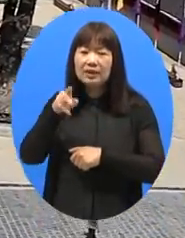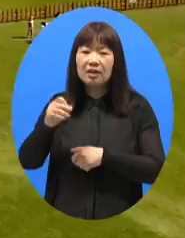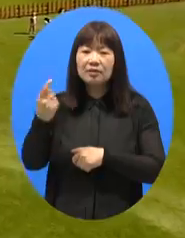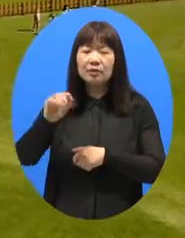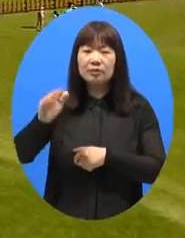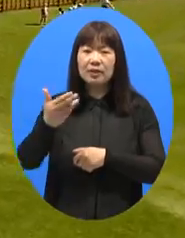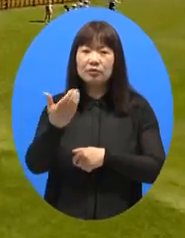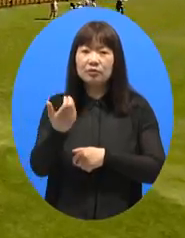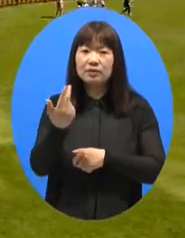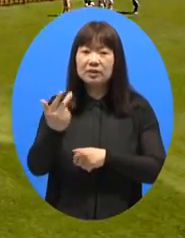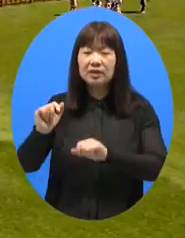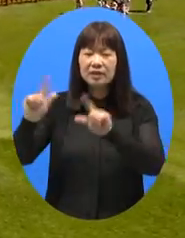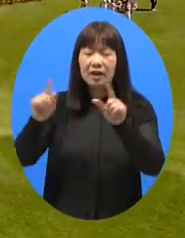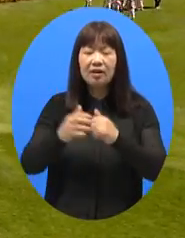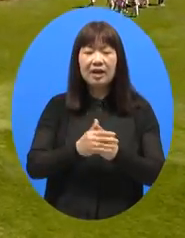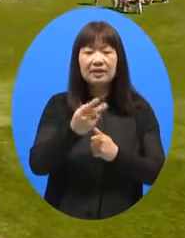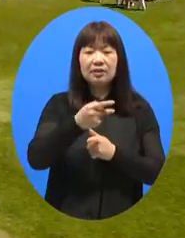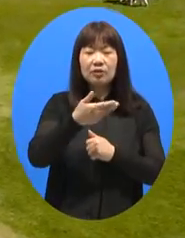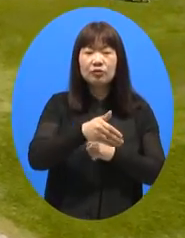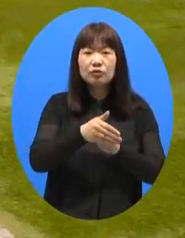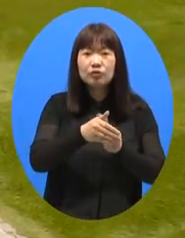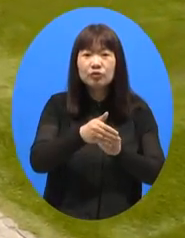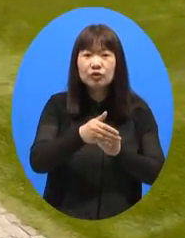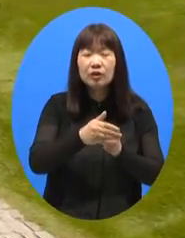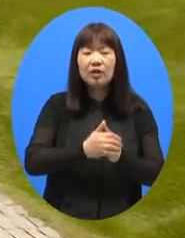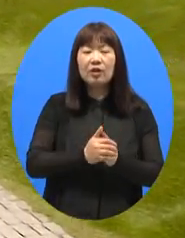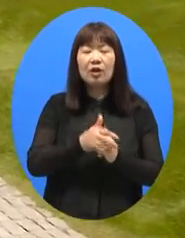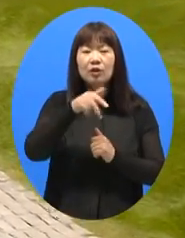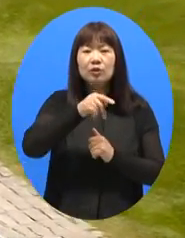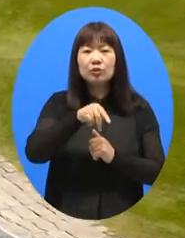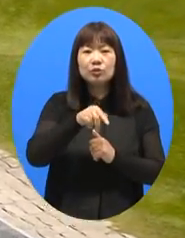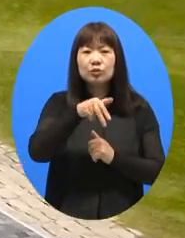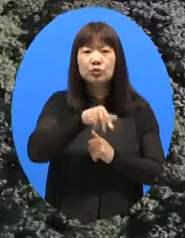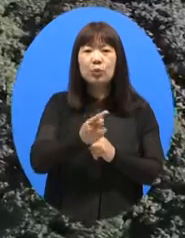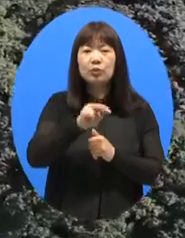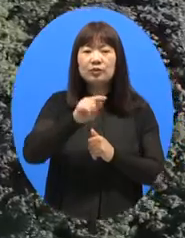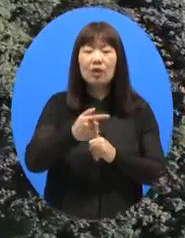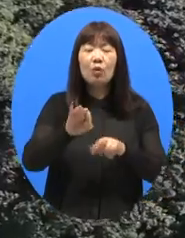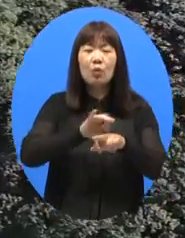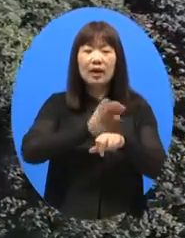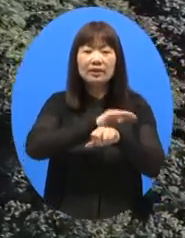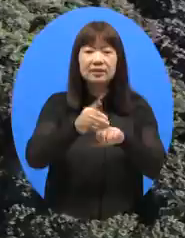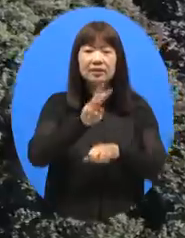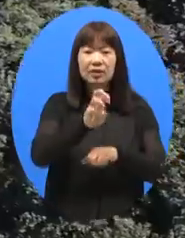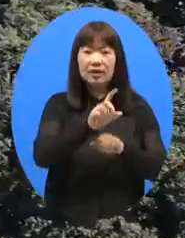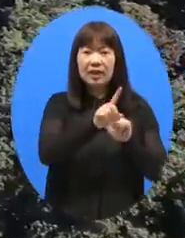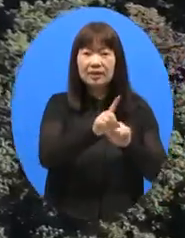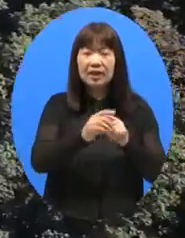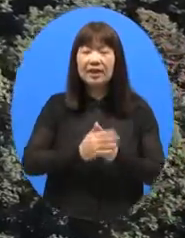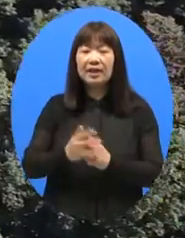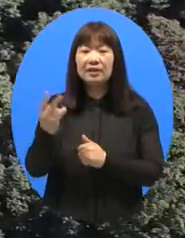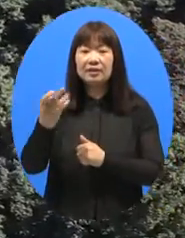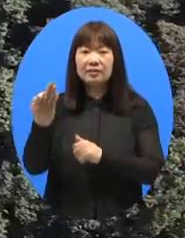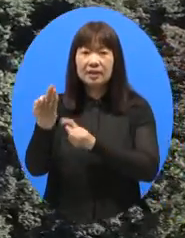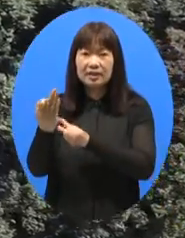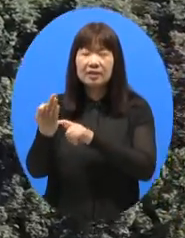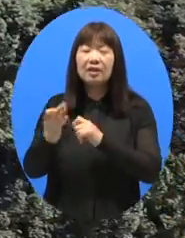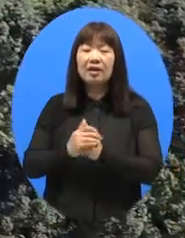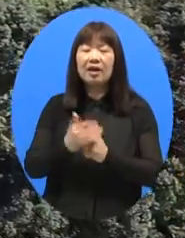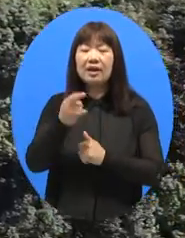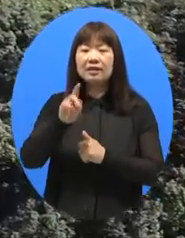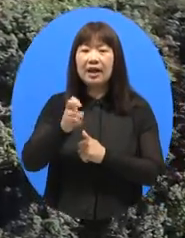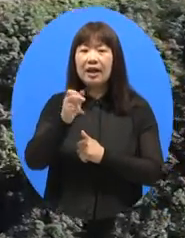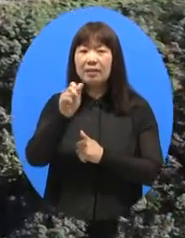1997년, 2009년엔 도내 조선왕릉 31개가, 뒤이어 2014년엔